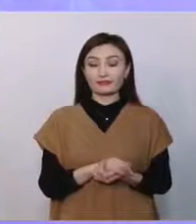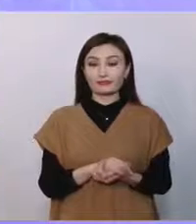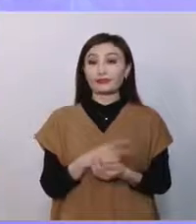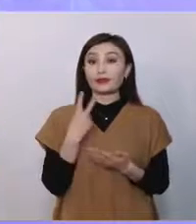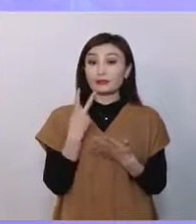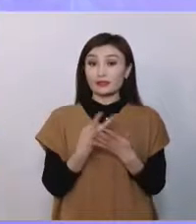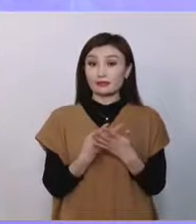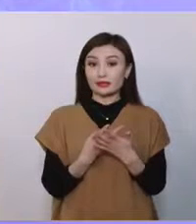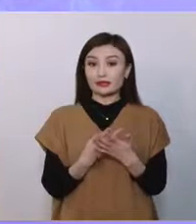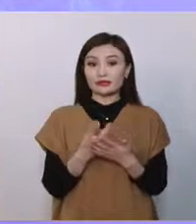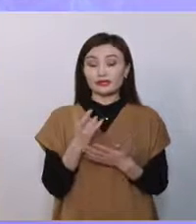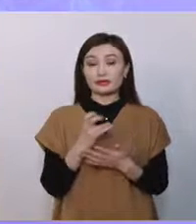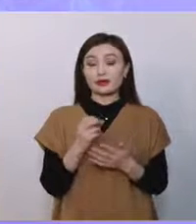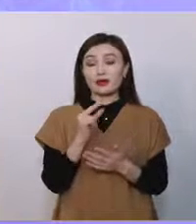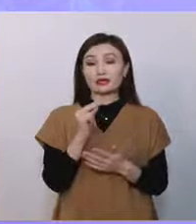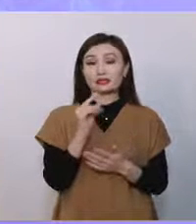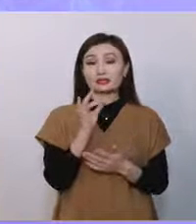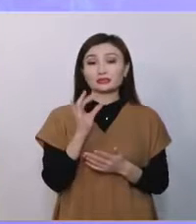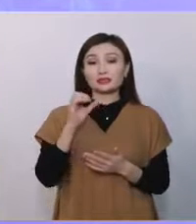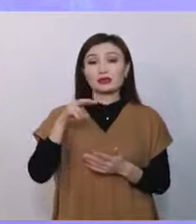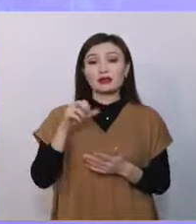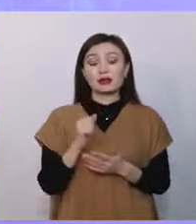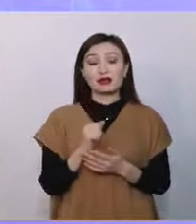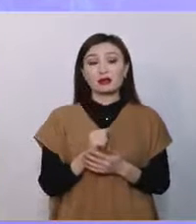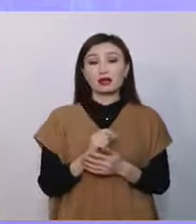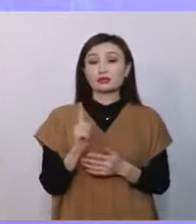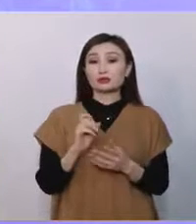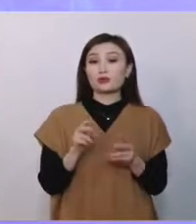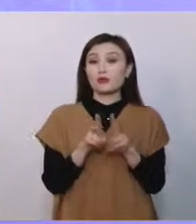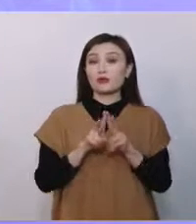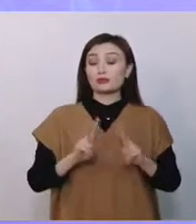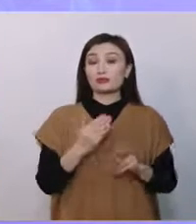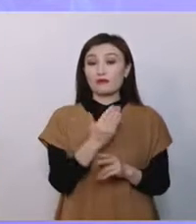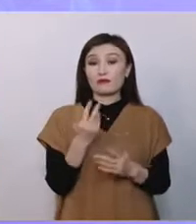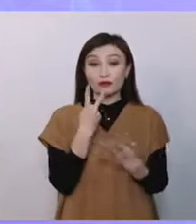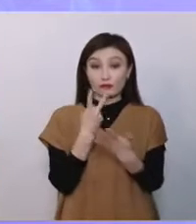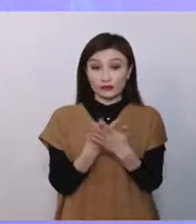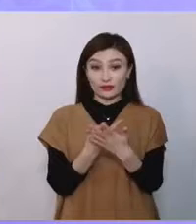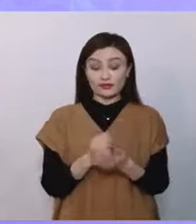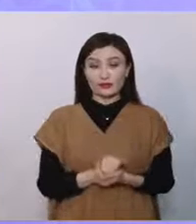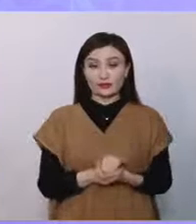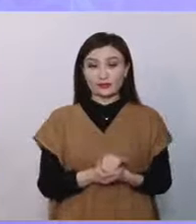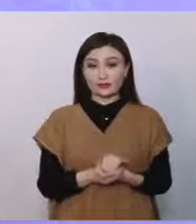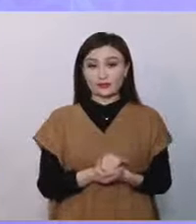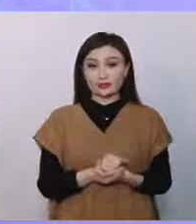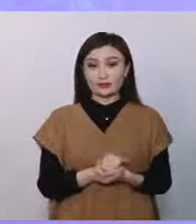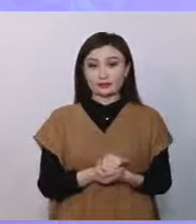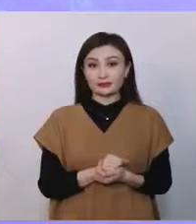посмотрите на числа что общего вы увидели а